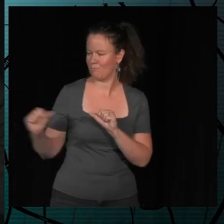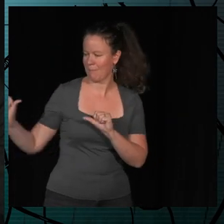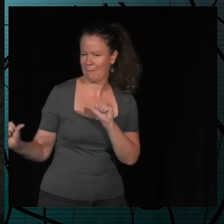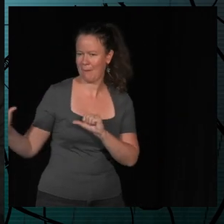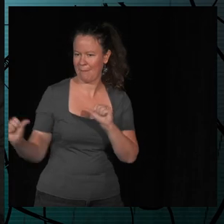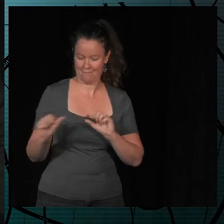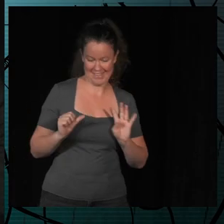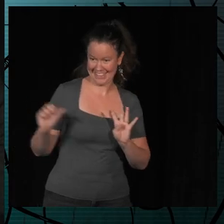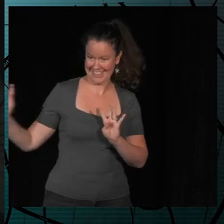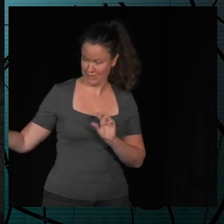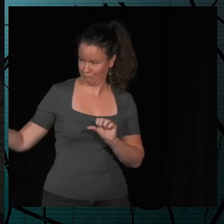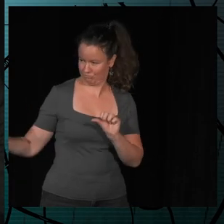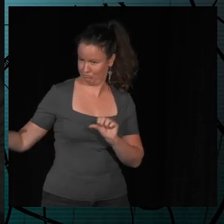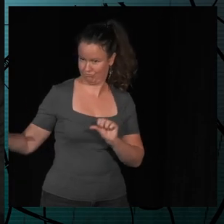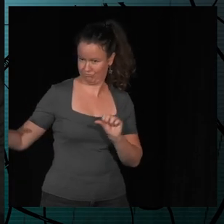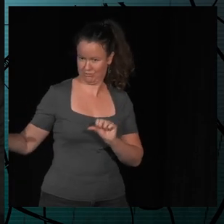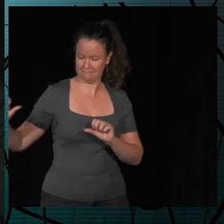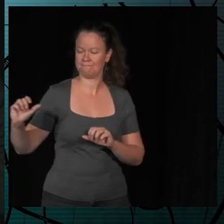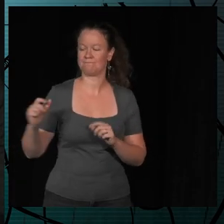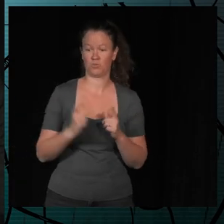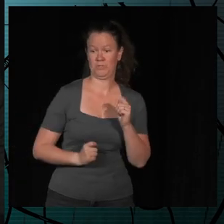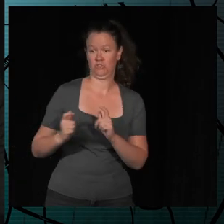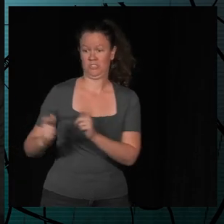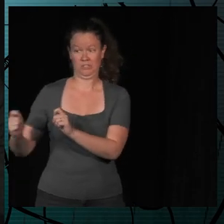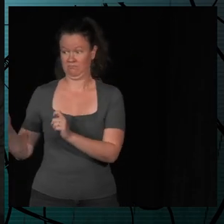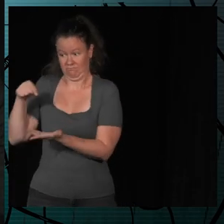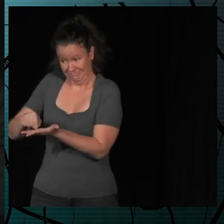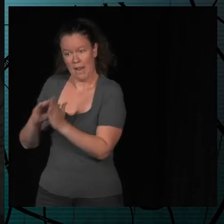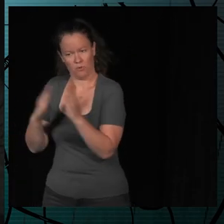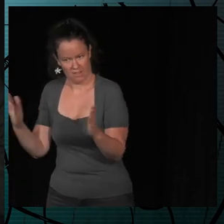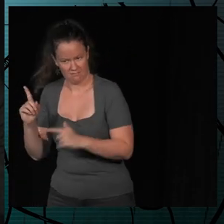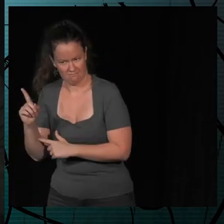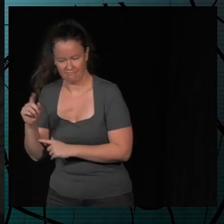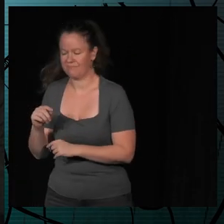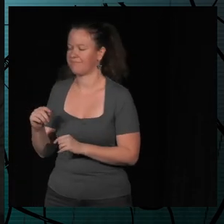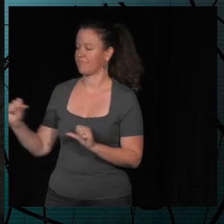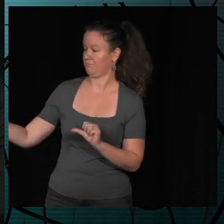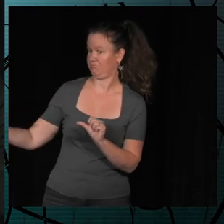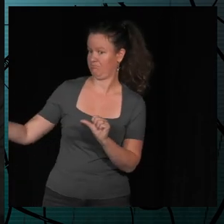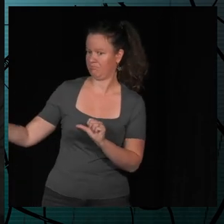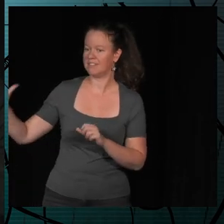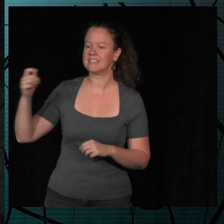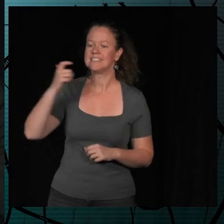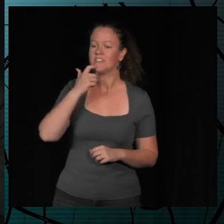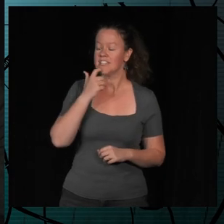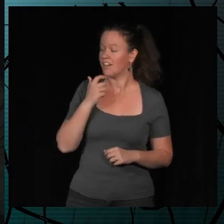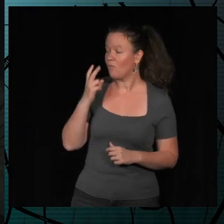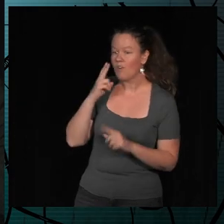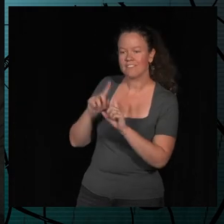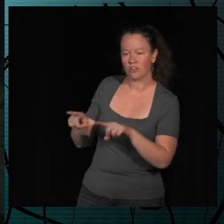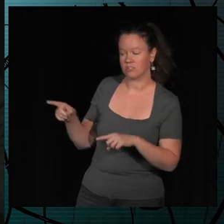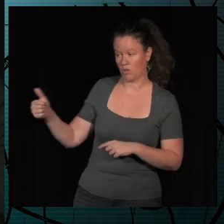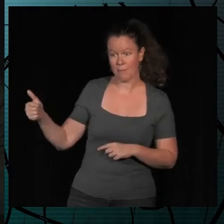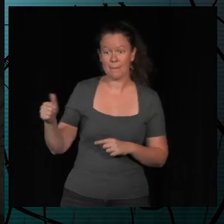cetera et nous on essaie de voir est-ce que ça change quelque chose de jouer en ligne mais à face à l'autre